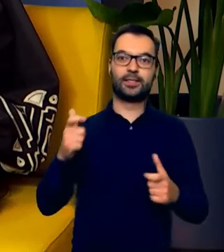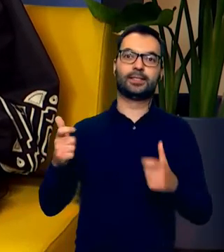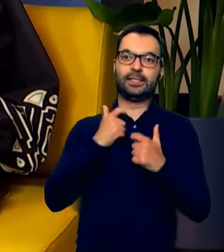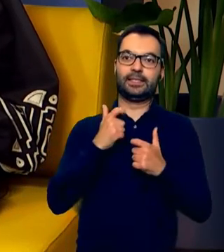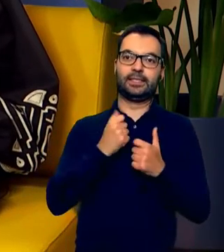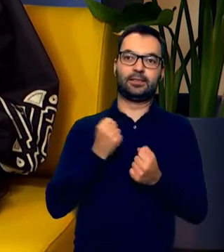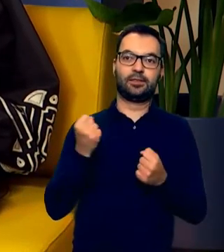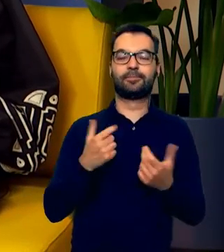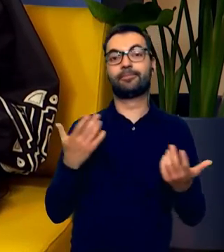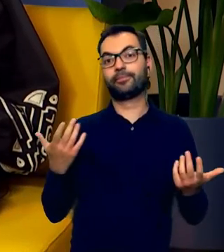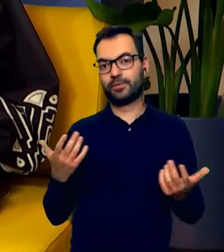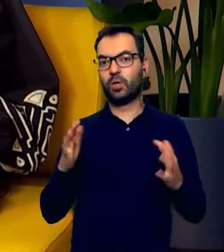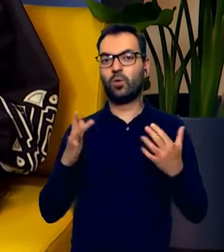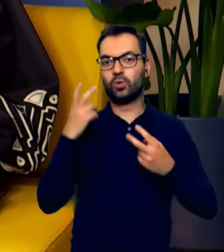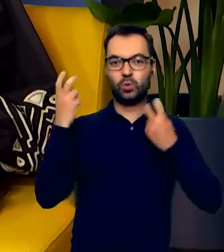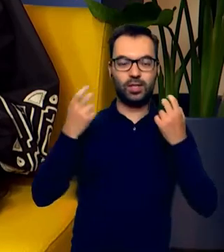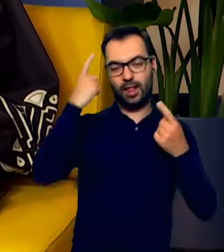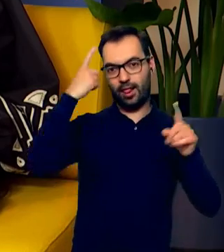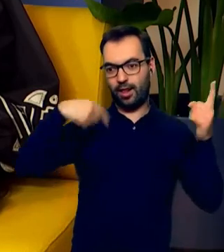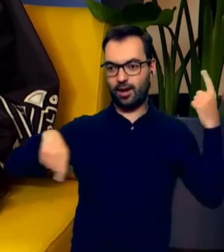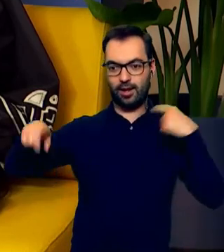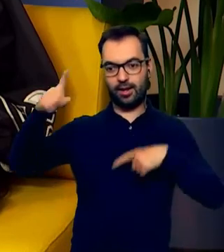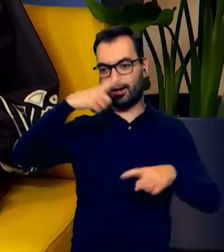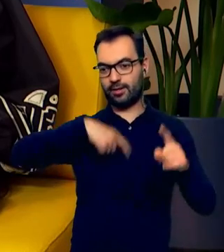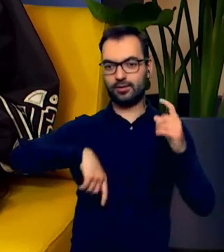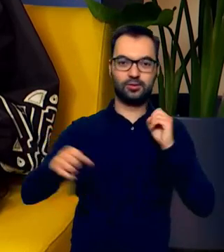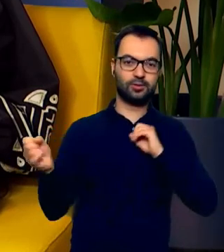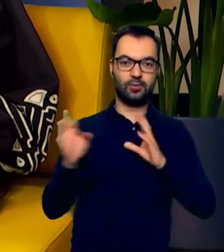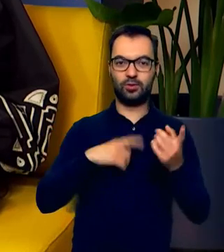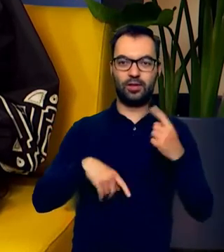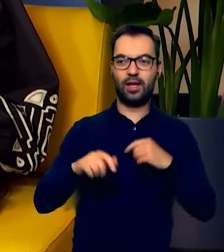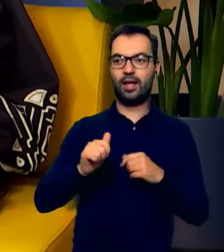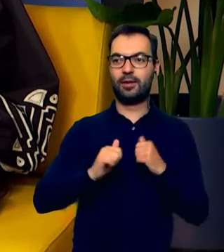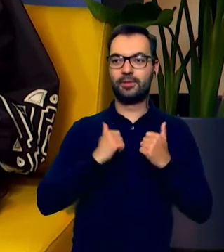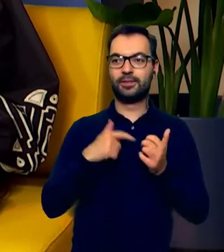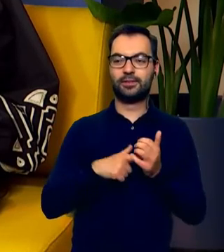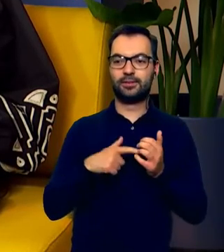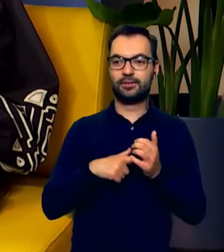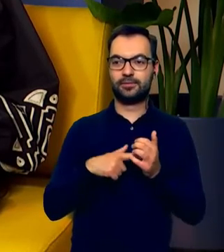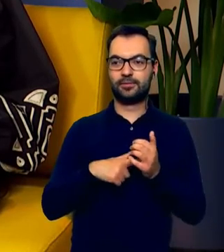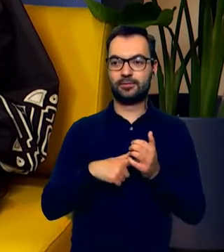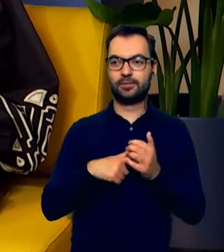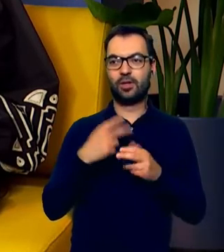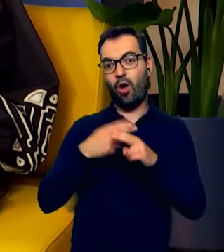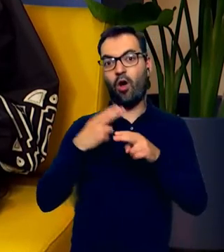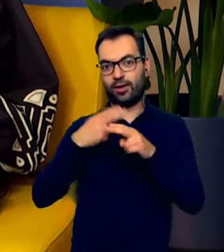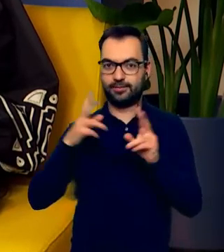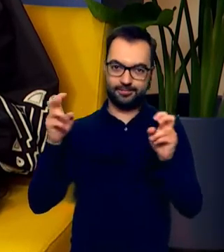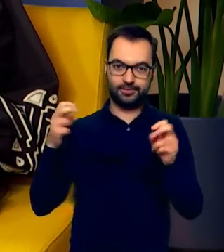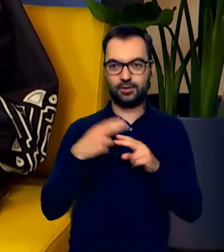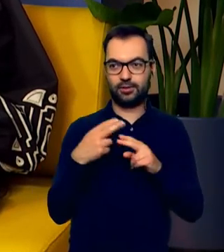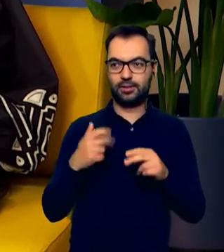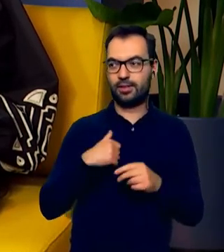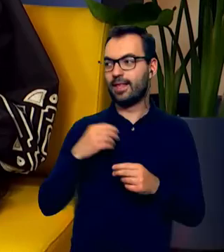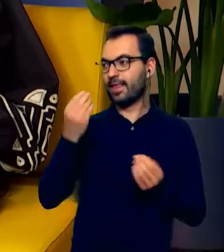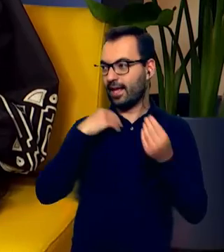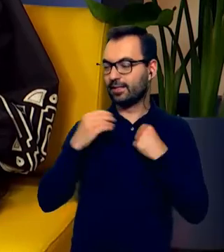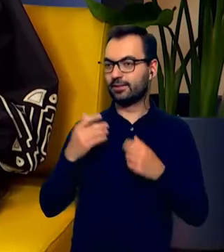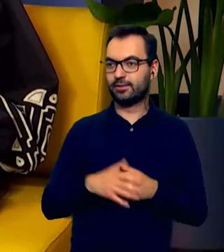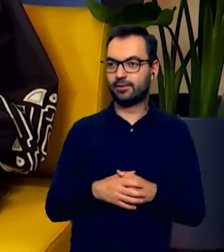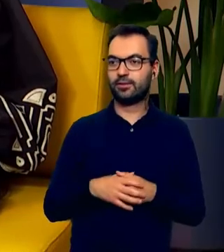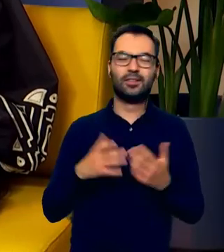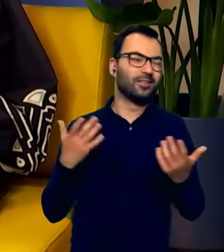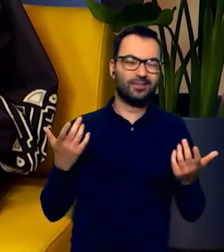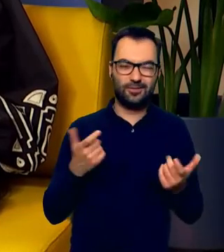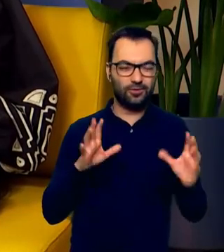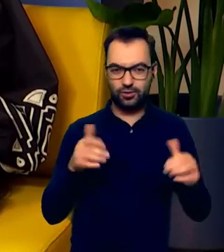presją, tym bardziej znajdują milion sposobów, żeby się, tym bardziej są chore. Żeby się najeść.